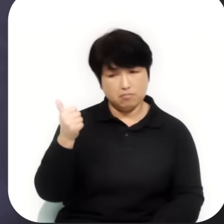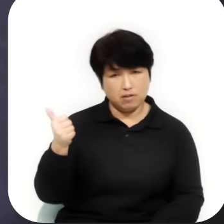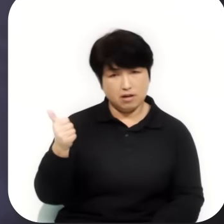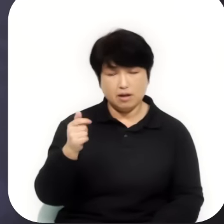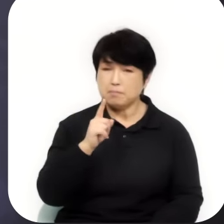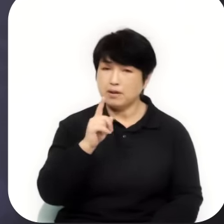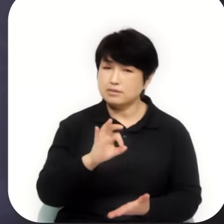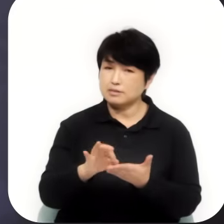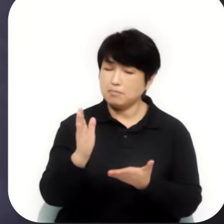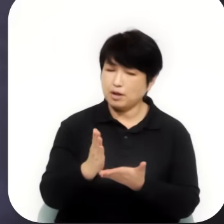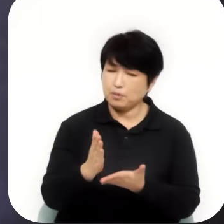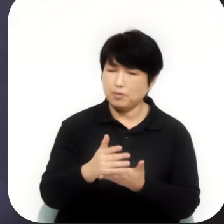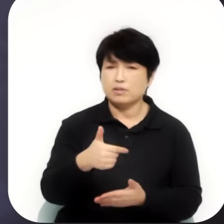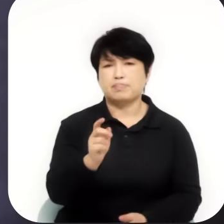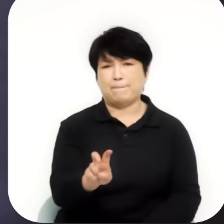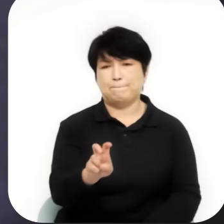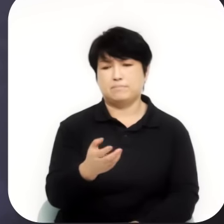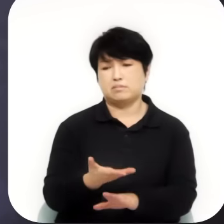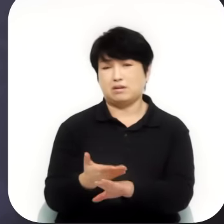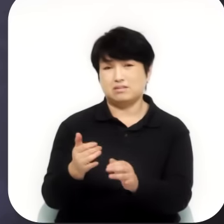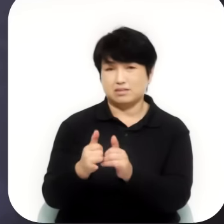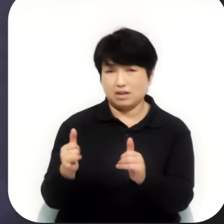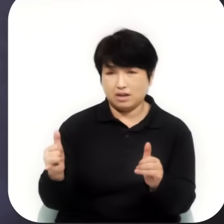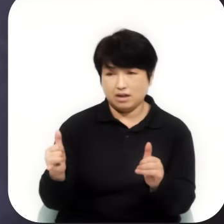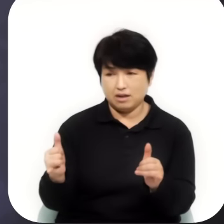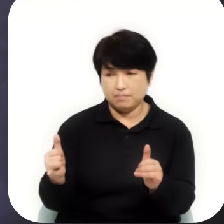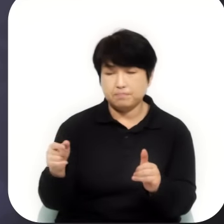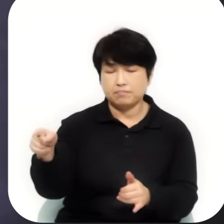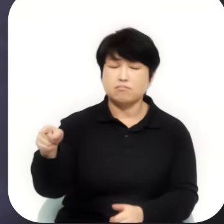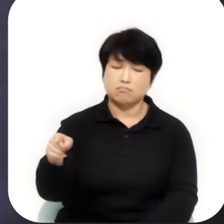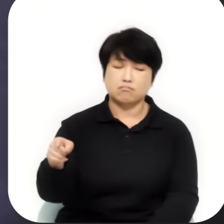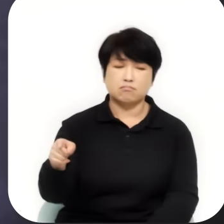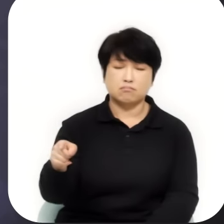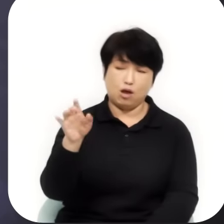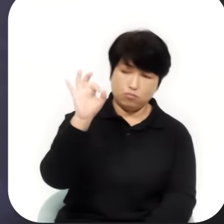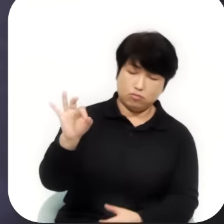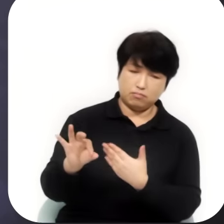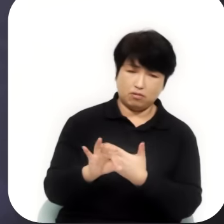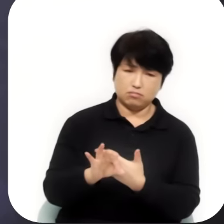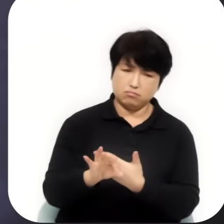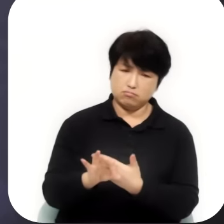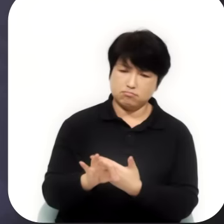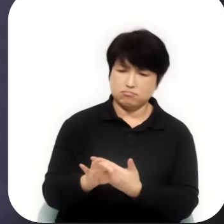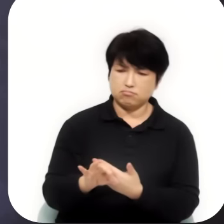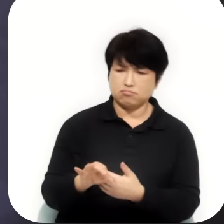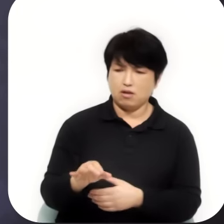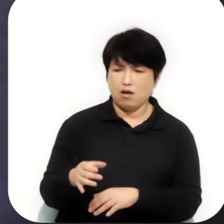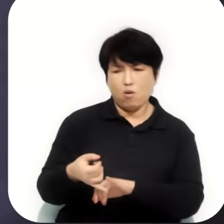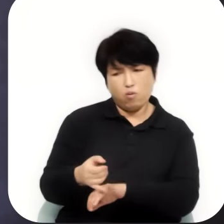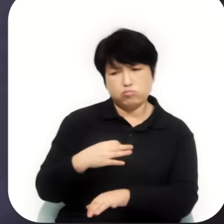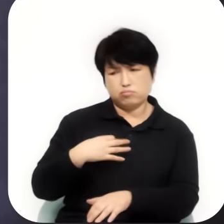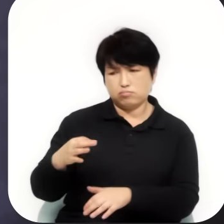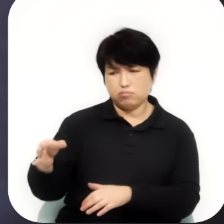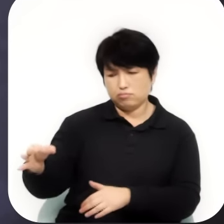아무 문제도 없는 거잖아요. 남이라고 생각하면. 그러니까 네, 이렇게 맞습니다. 이제 하나하나 복귀를